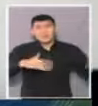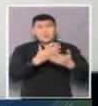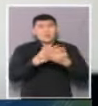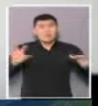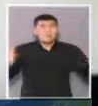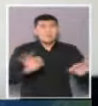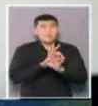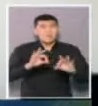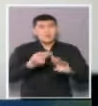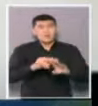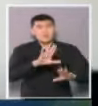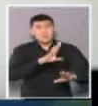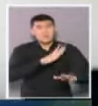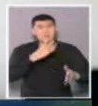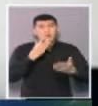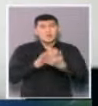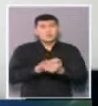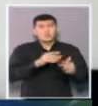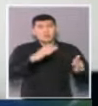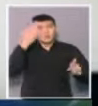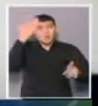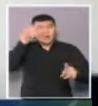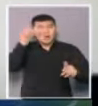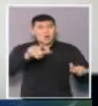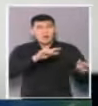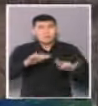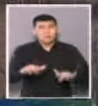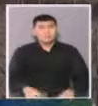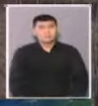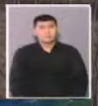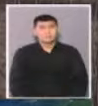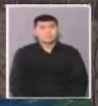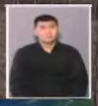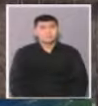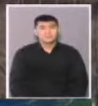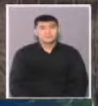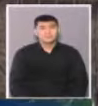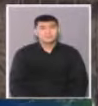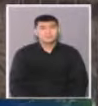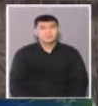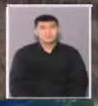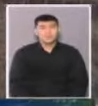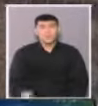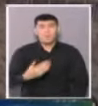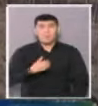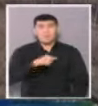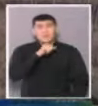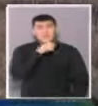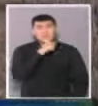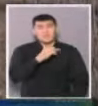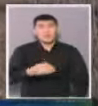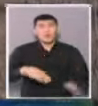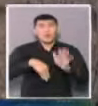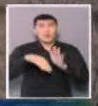им кюев. Он был верен себе, своему таланту, своему делу. Ол мен үшін Мой дед для меня как